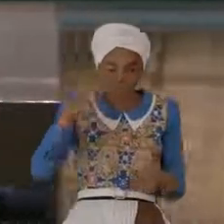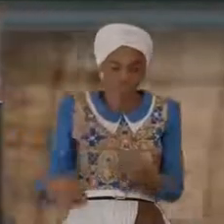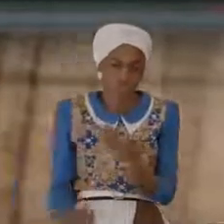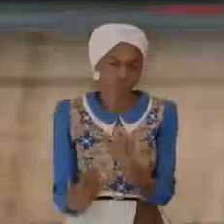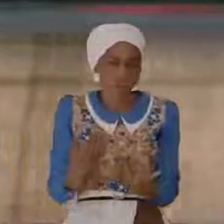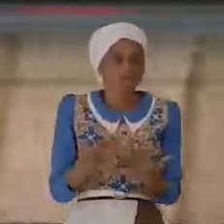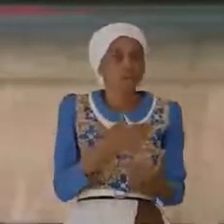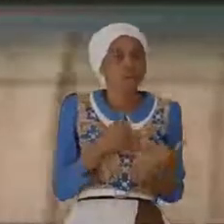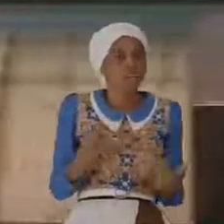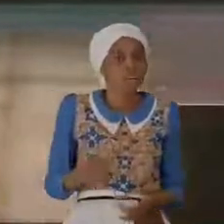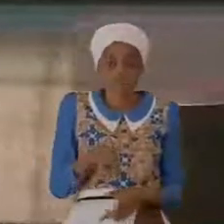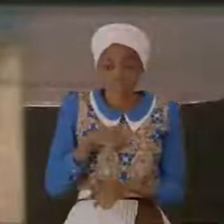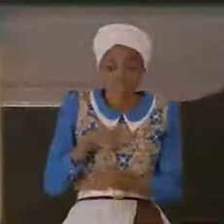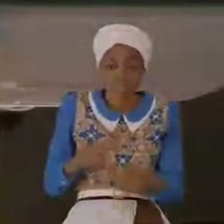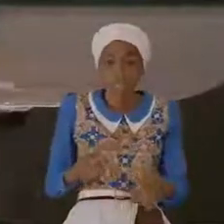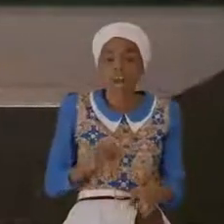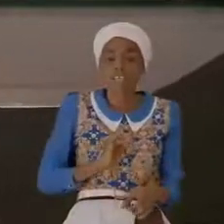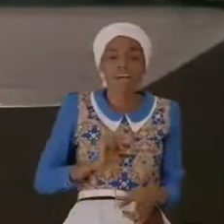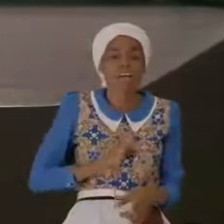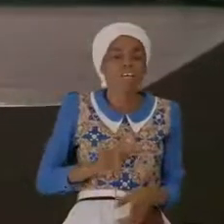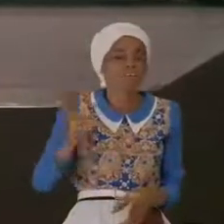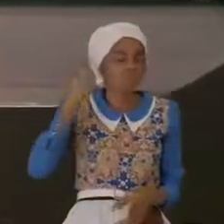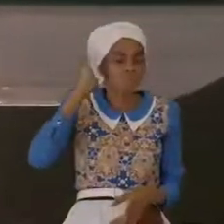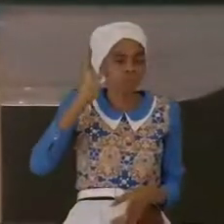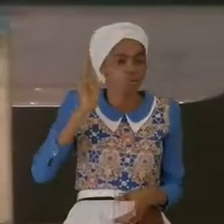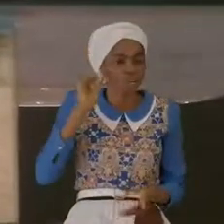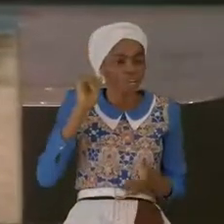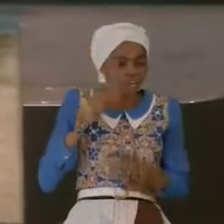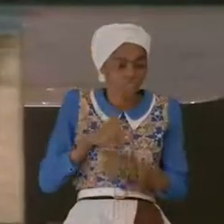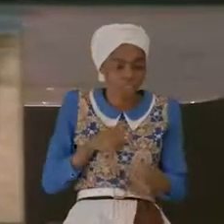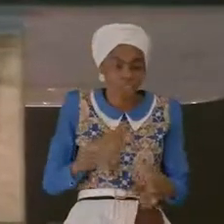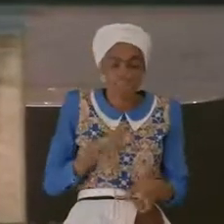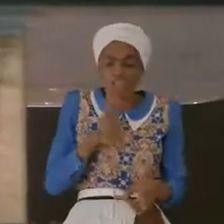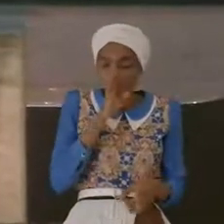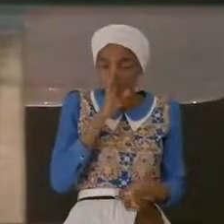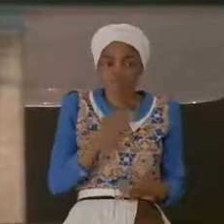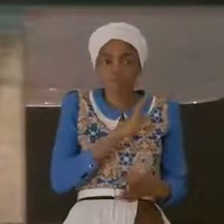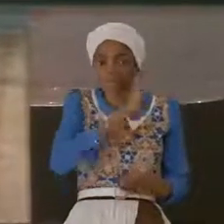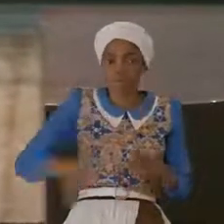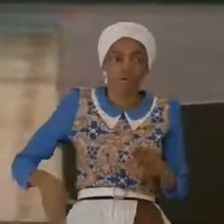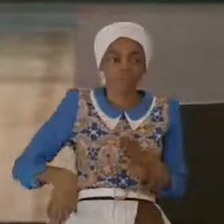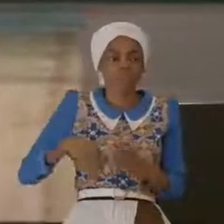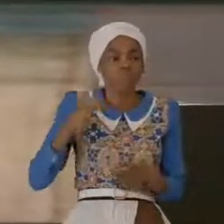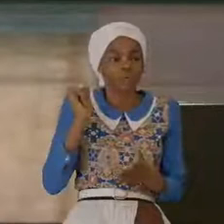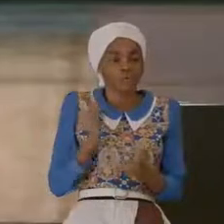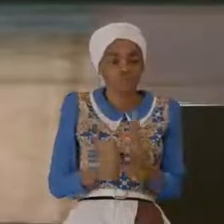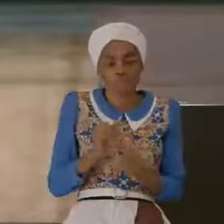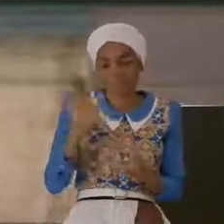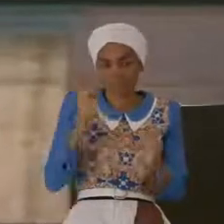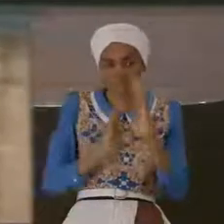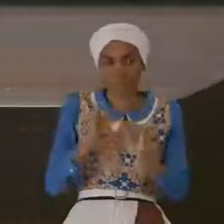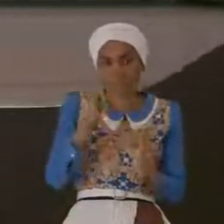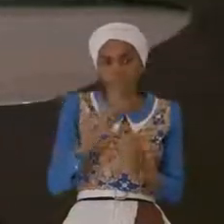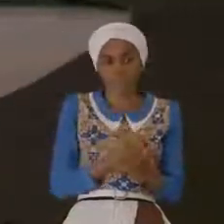puisse-t-il être retranché ceux qui mettent le trouble parmi vous?